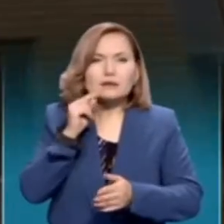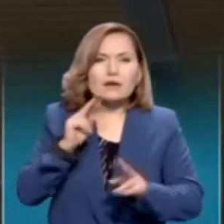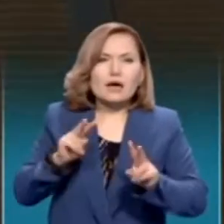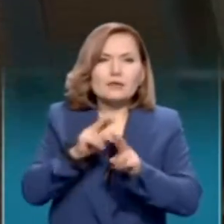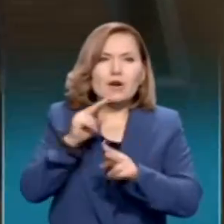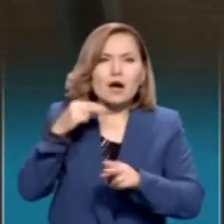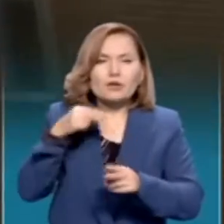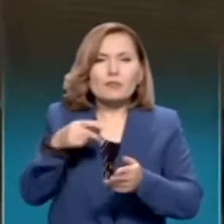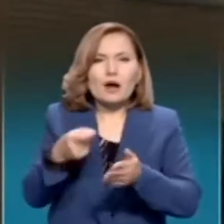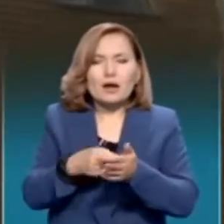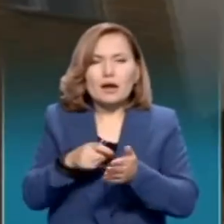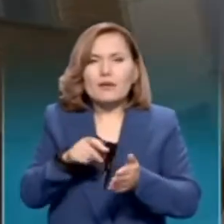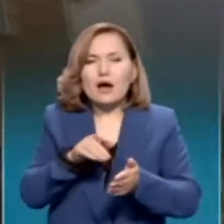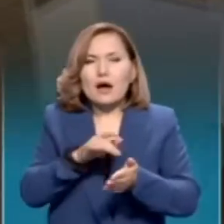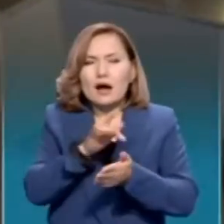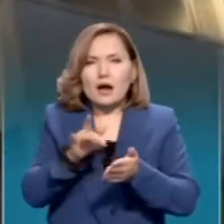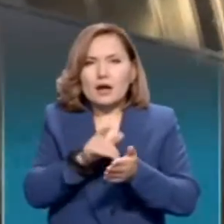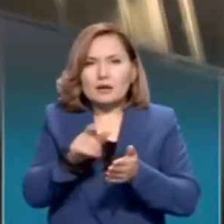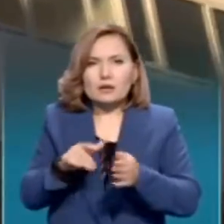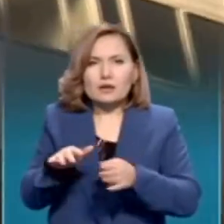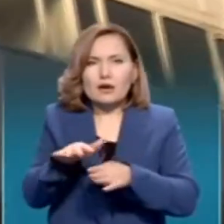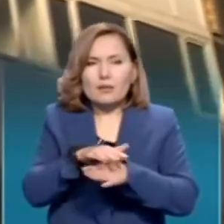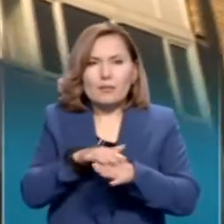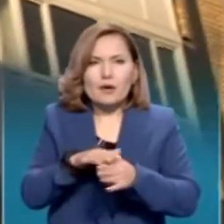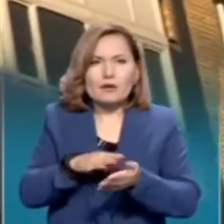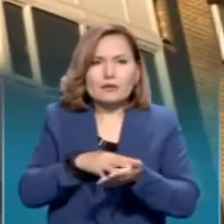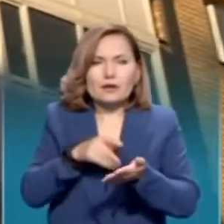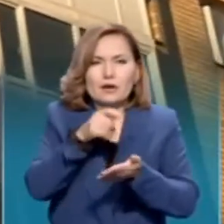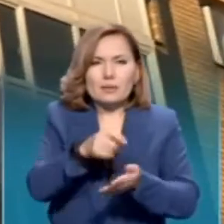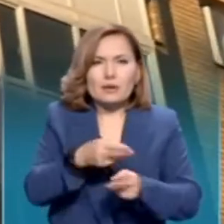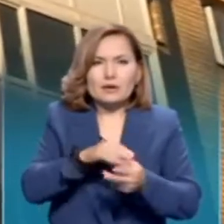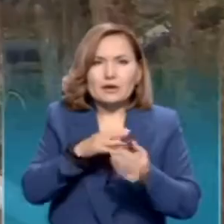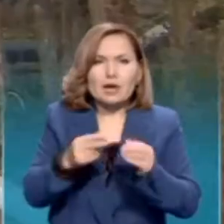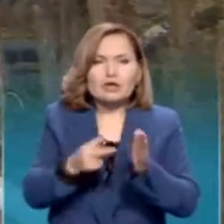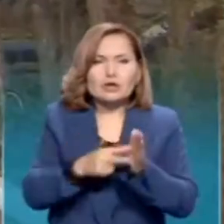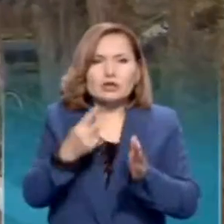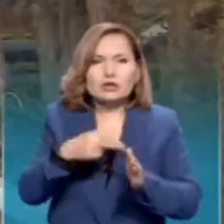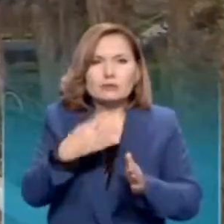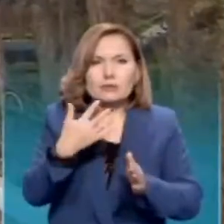Қарағандыдан түсіп жатыр. Ал қаржы толық игерілген соң 7-20-25 бағдарламасы жабылады.